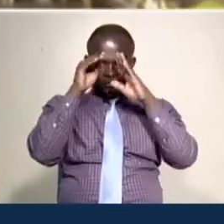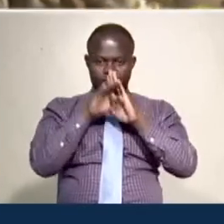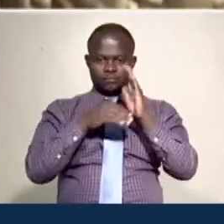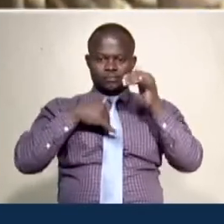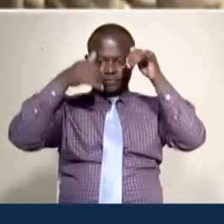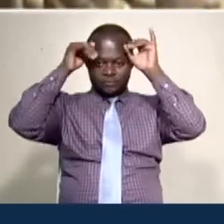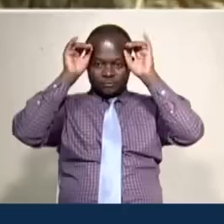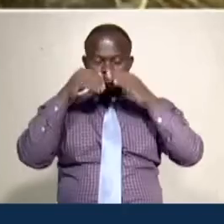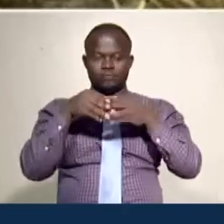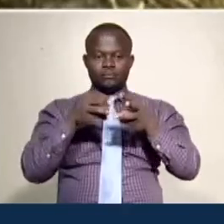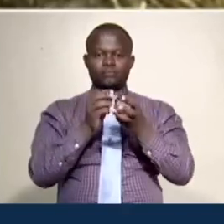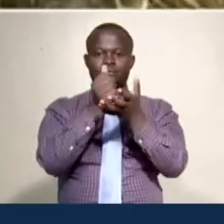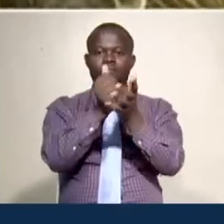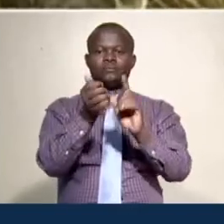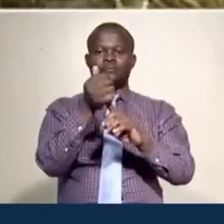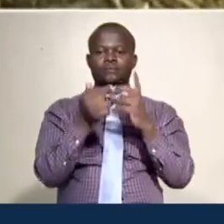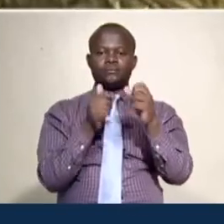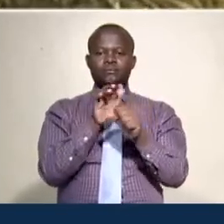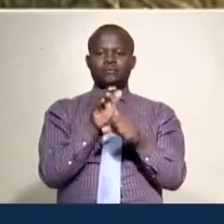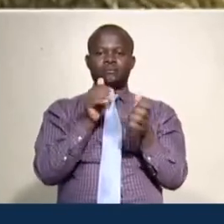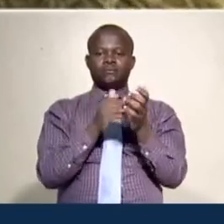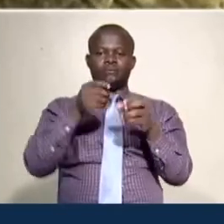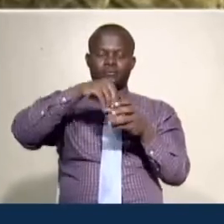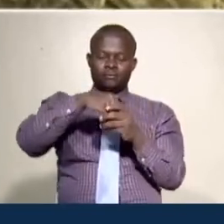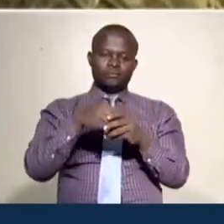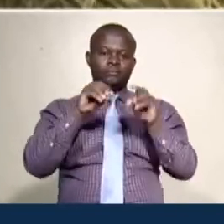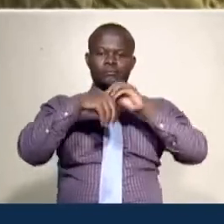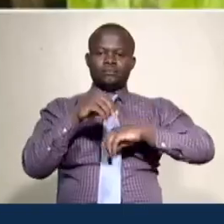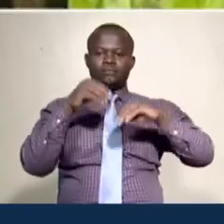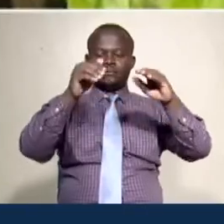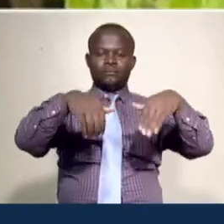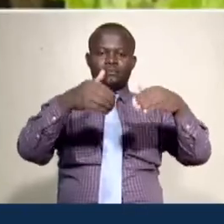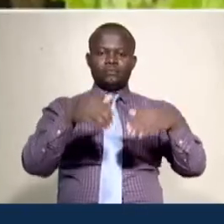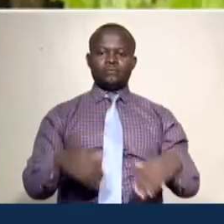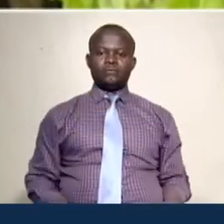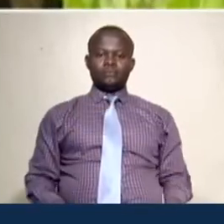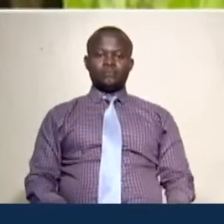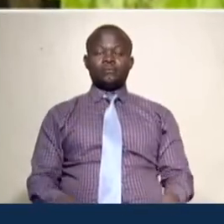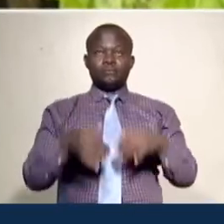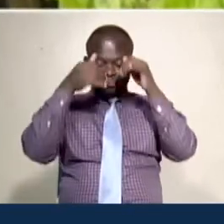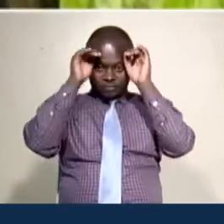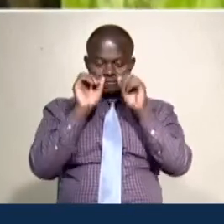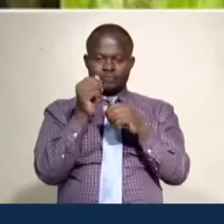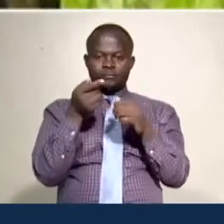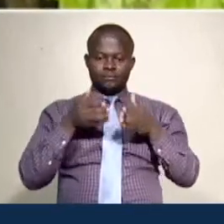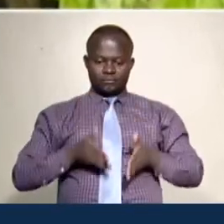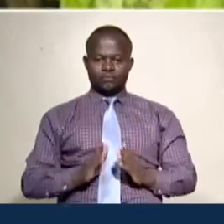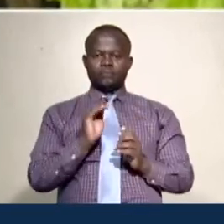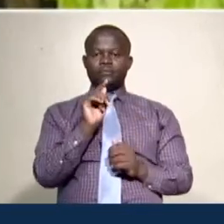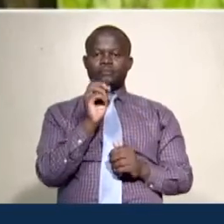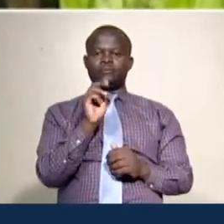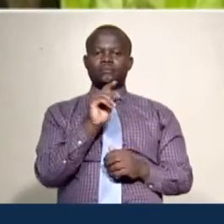inka kurya mufashije kugera kuri byinshi harimo no kongera umusaruro w'ubuhinzi. Inka bwa mbere yabyaye ikimasa ikamwa